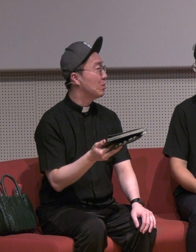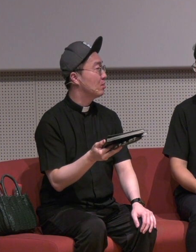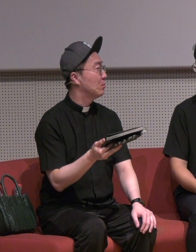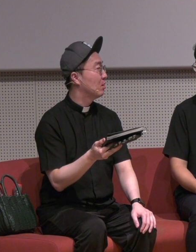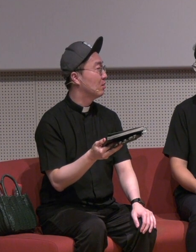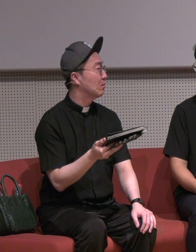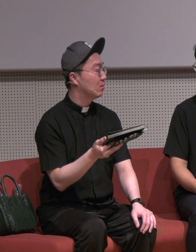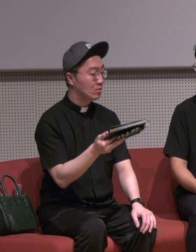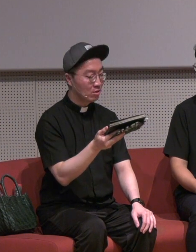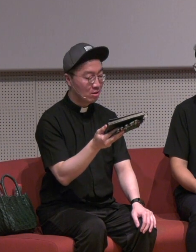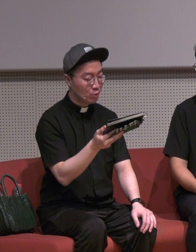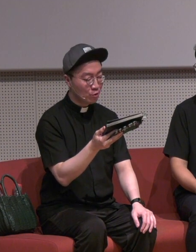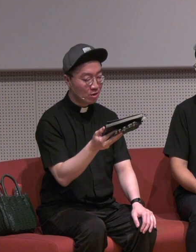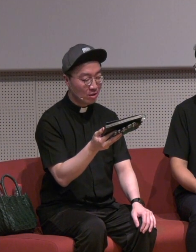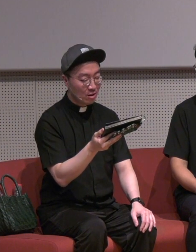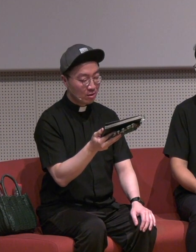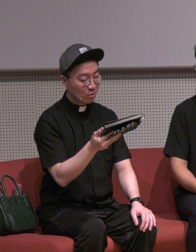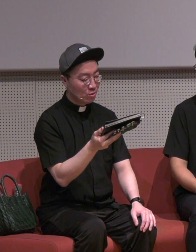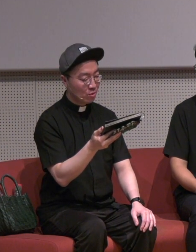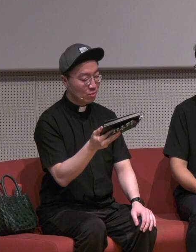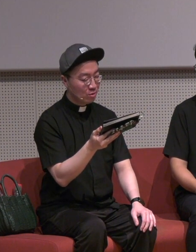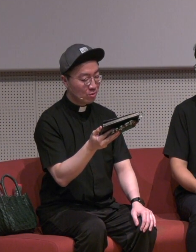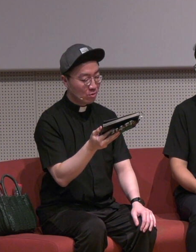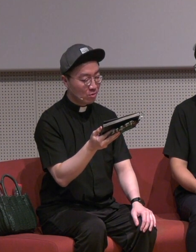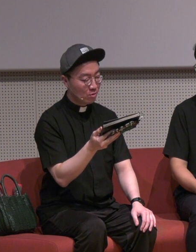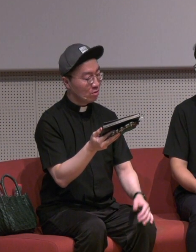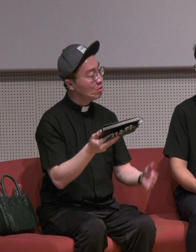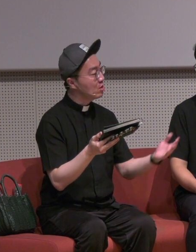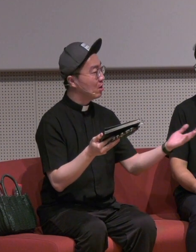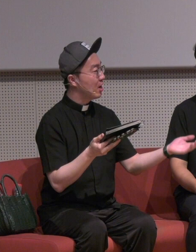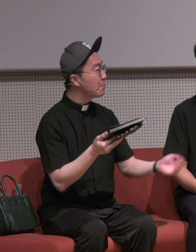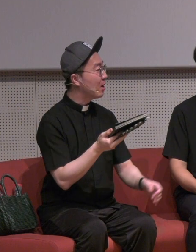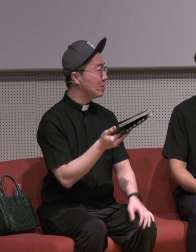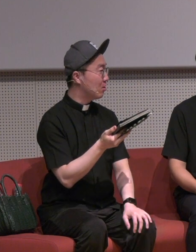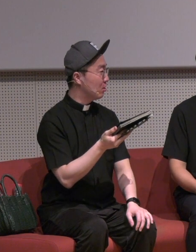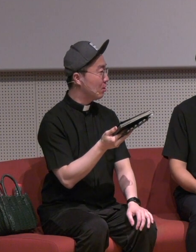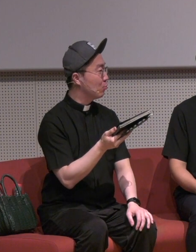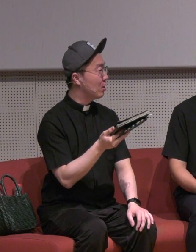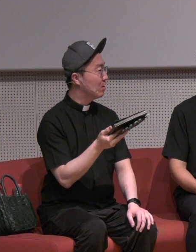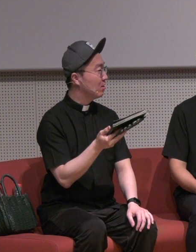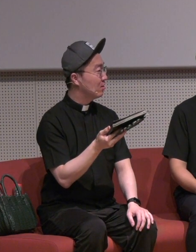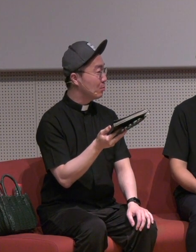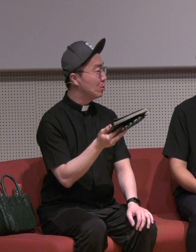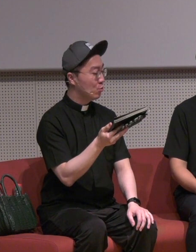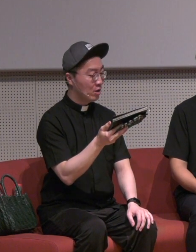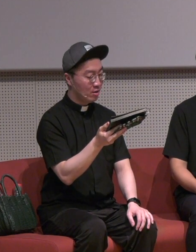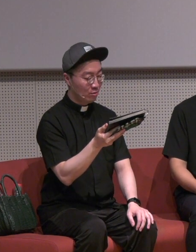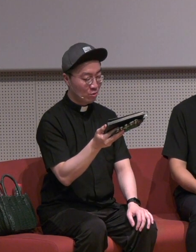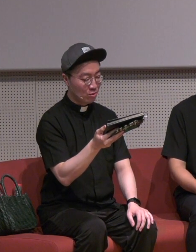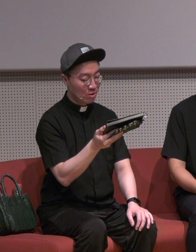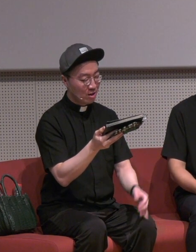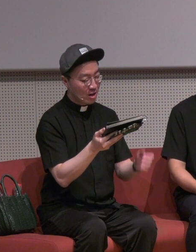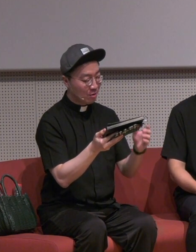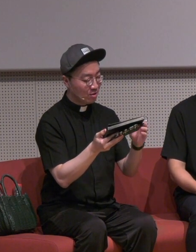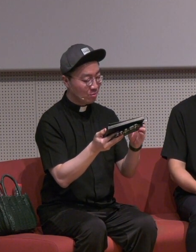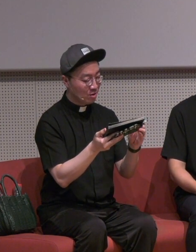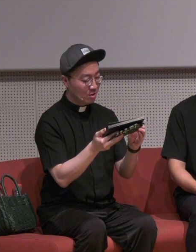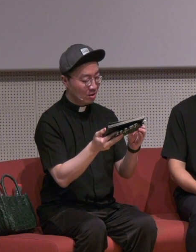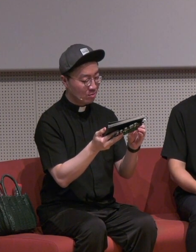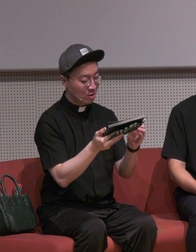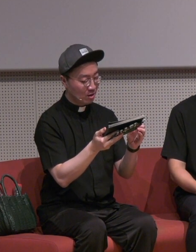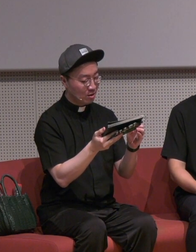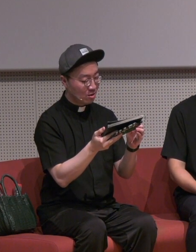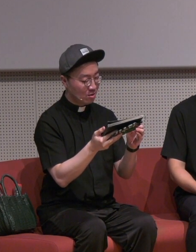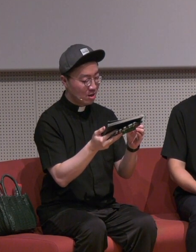무대를 준비했습니다. 아, 그래서 그 부분은 또 우리 또 형제님께서 함께 하실 거기 때문에 잠시 후에 또 함께